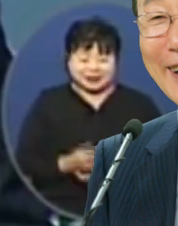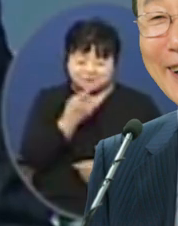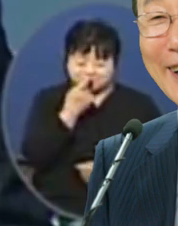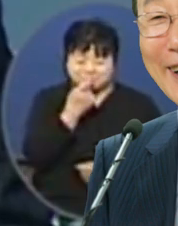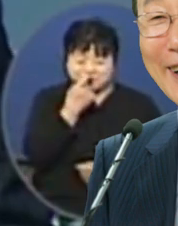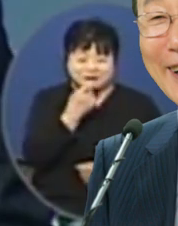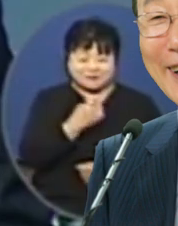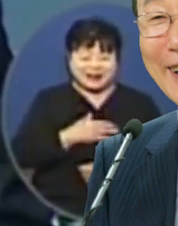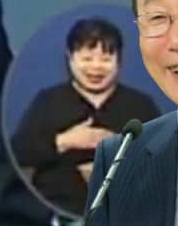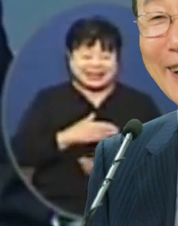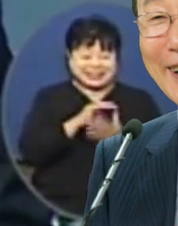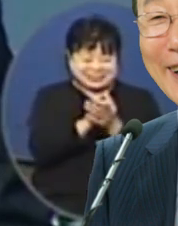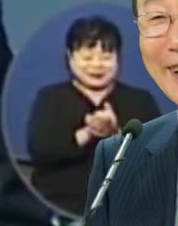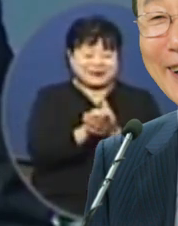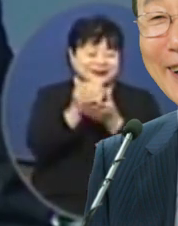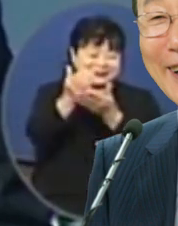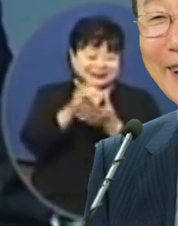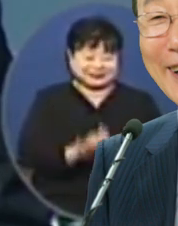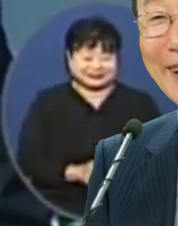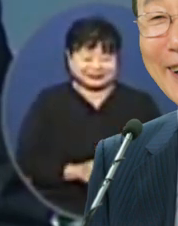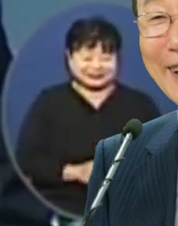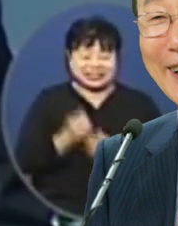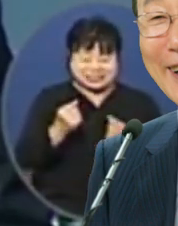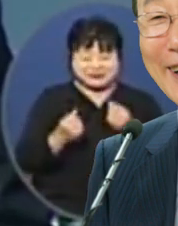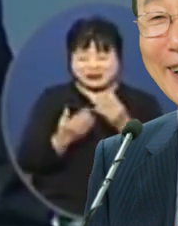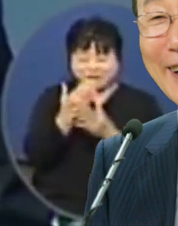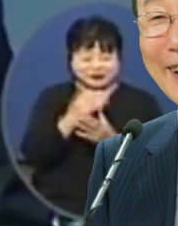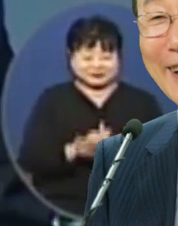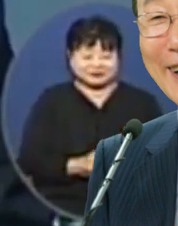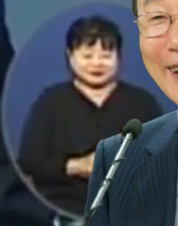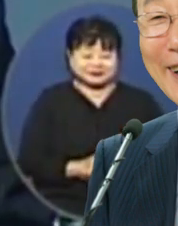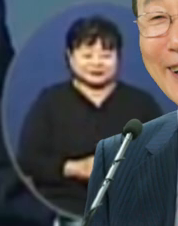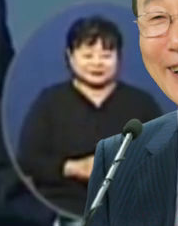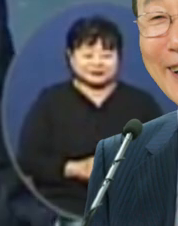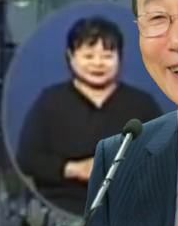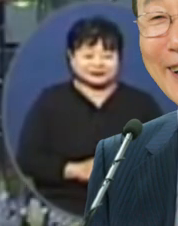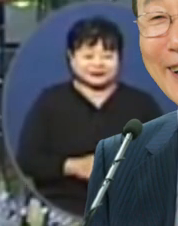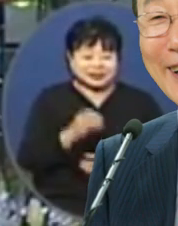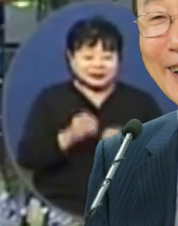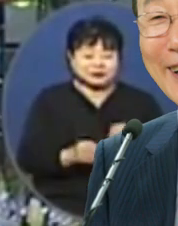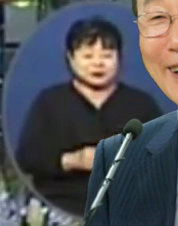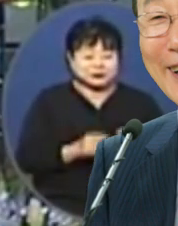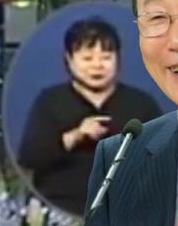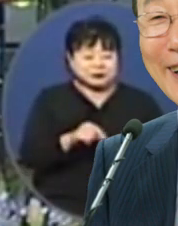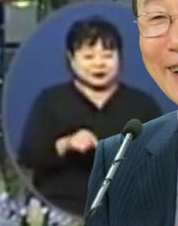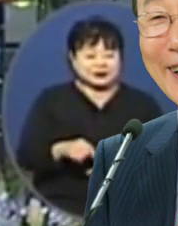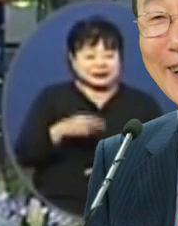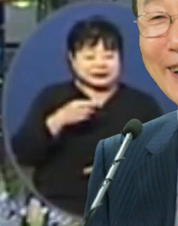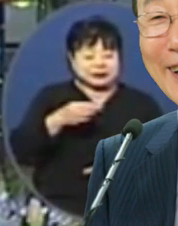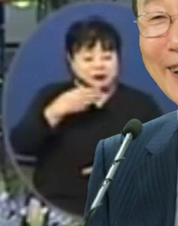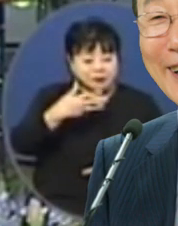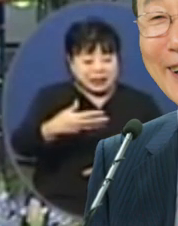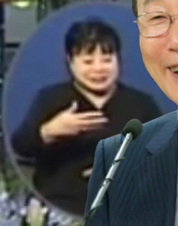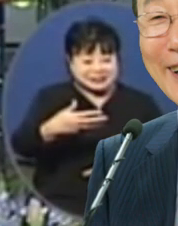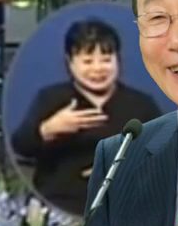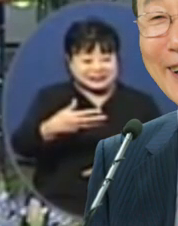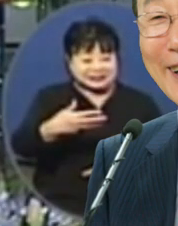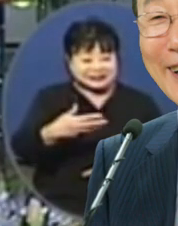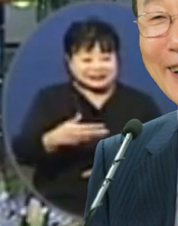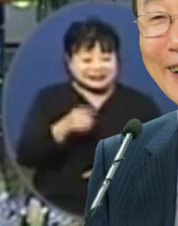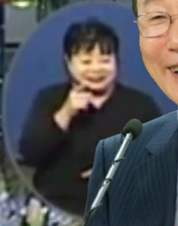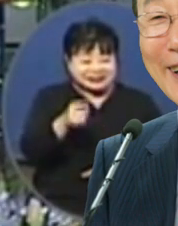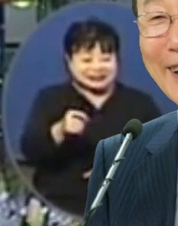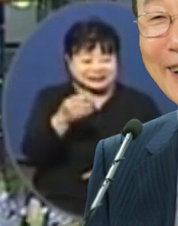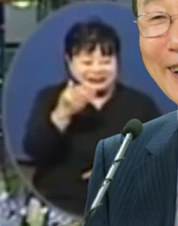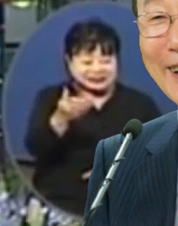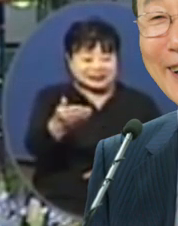배워서 아는 기도를 하면은 굉장히 힘이 있어요. 시편 91편 3절로 8절 우리 한번 같이